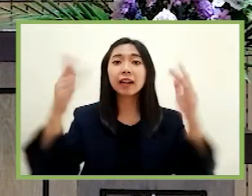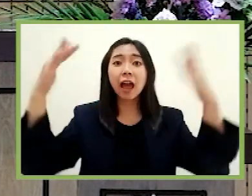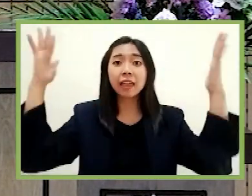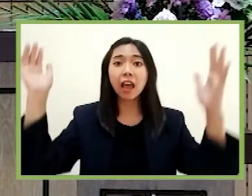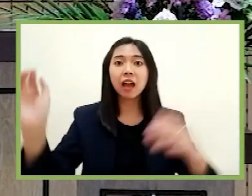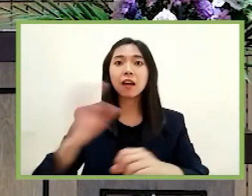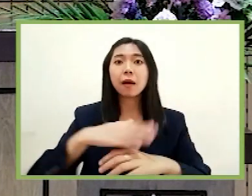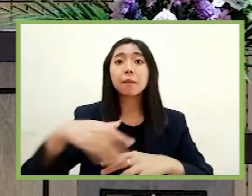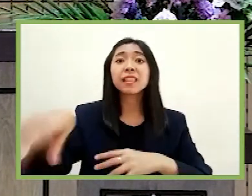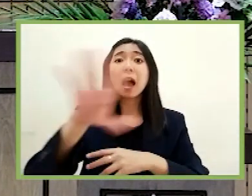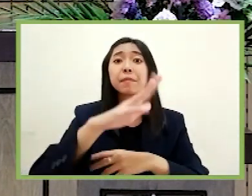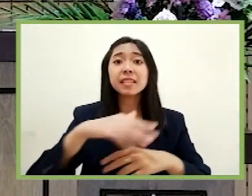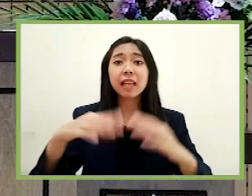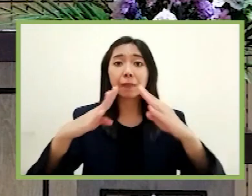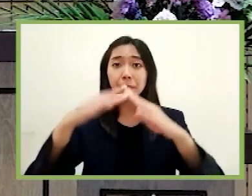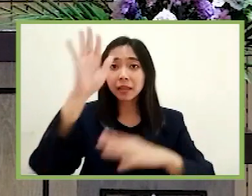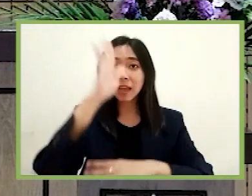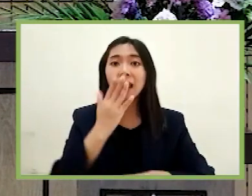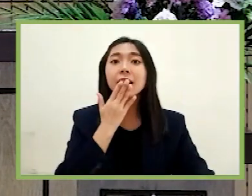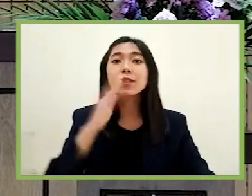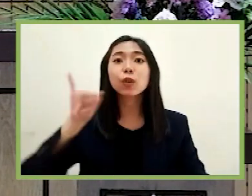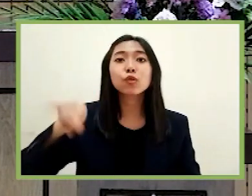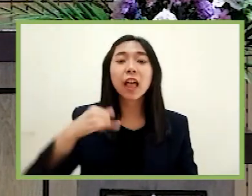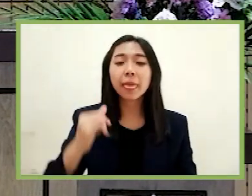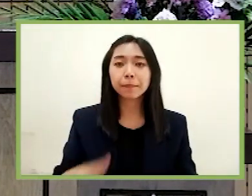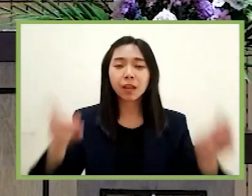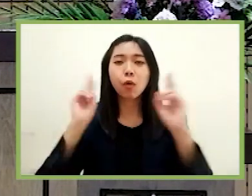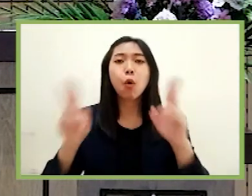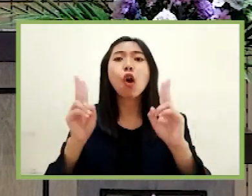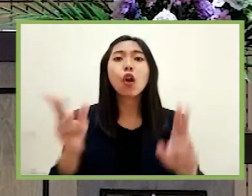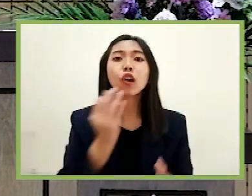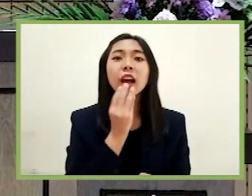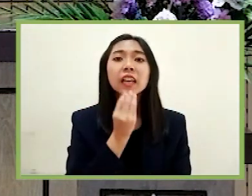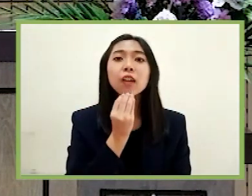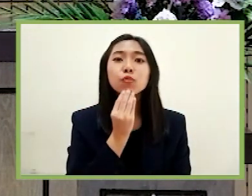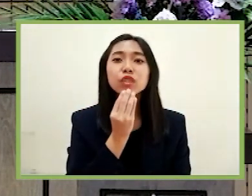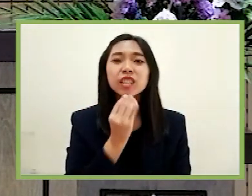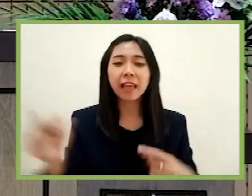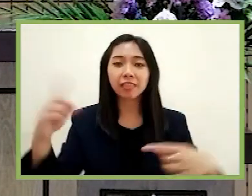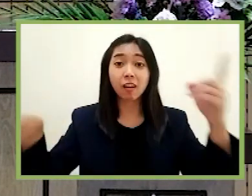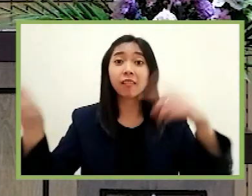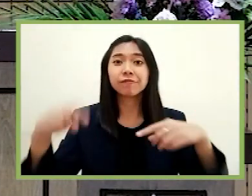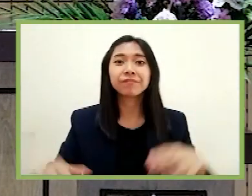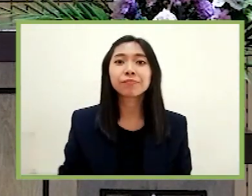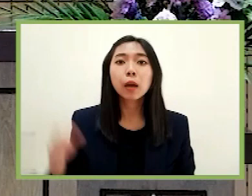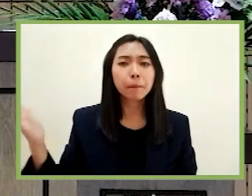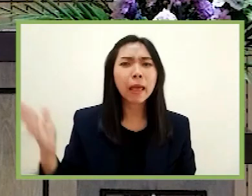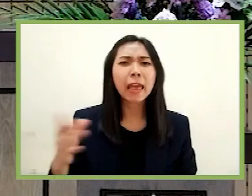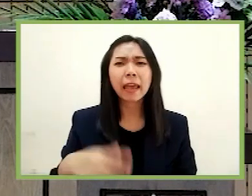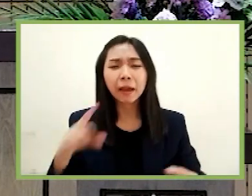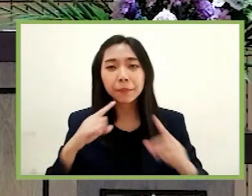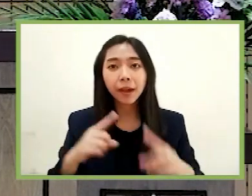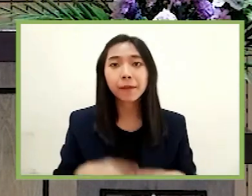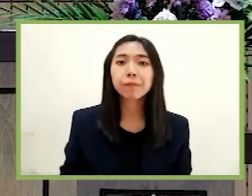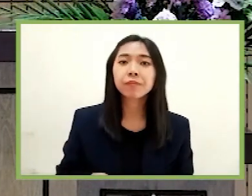Yerusalem ada orang Yahudi datang mengelilingi dia lalu kemudian mereka berkata